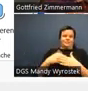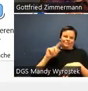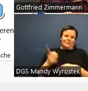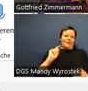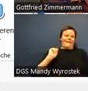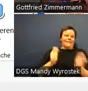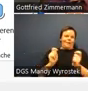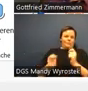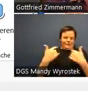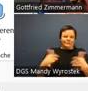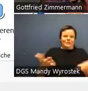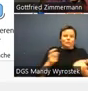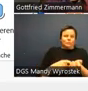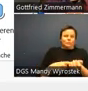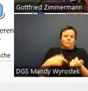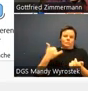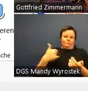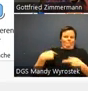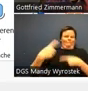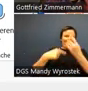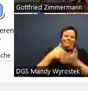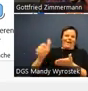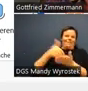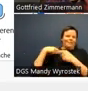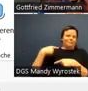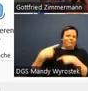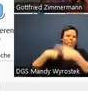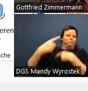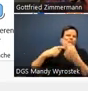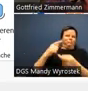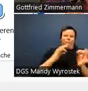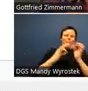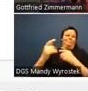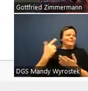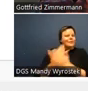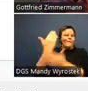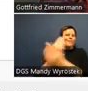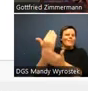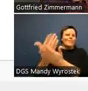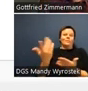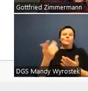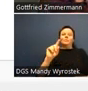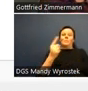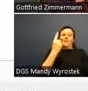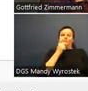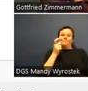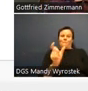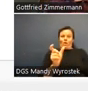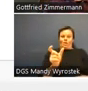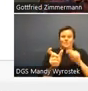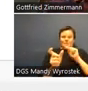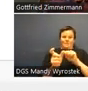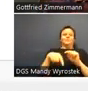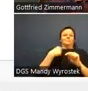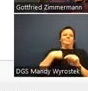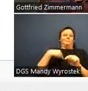Noch ein Wort und dann werde ich hier mal aufhören. Ein Wort zu Kopf- und Fußzeilen und Fußnoten.